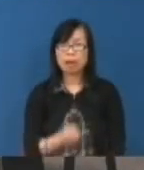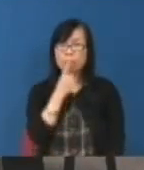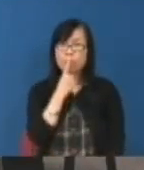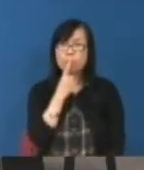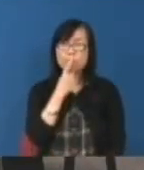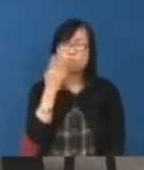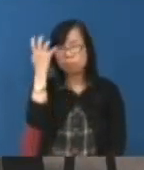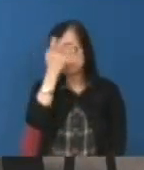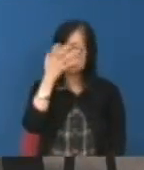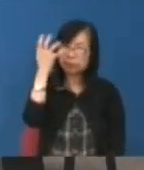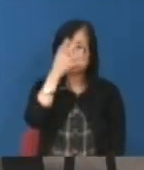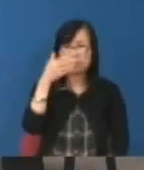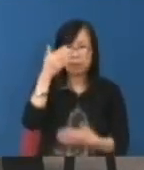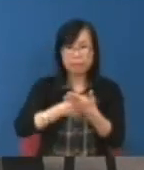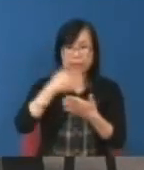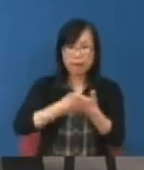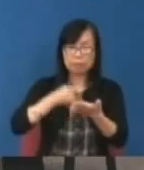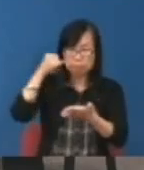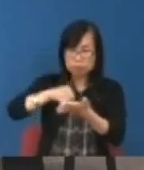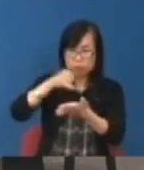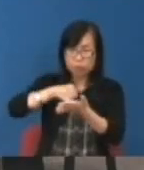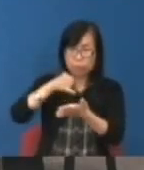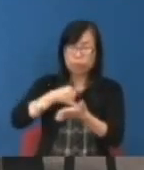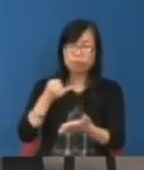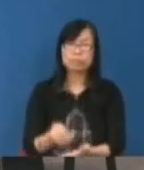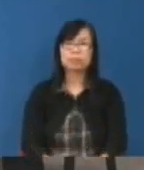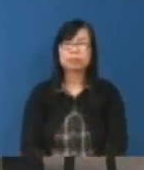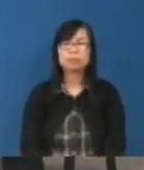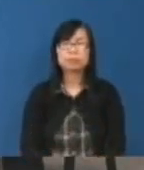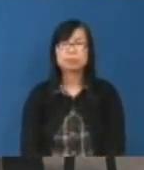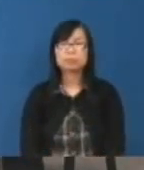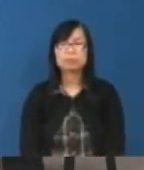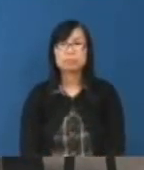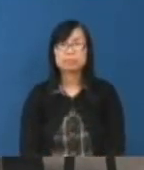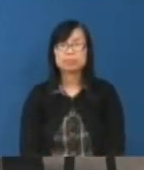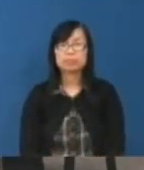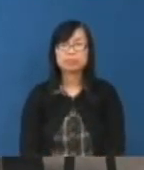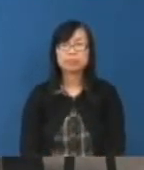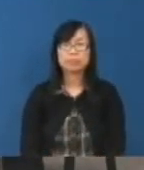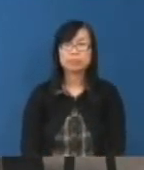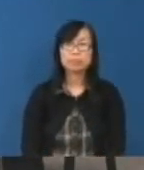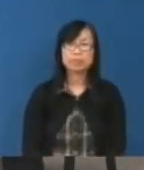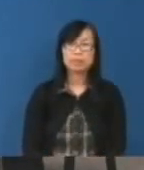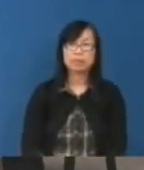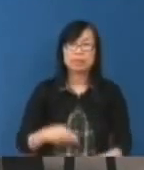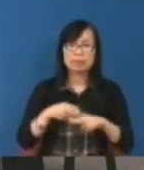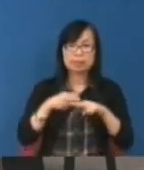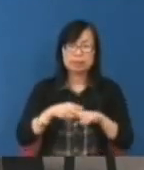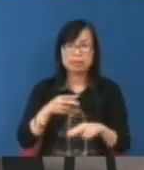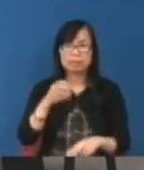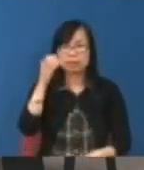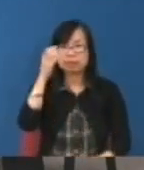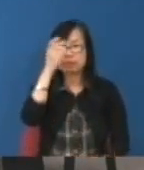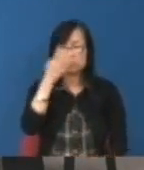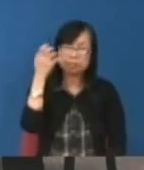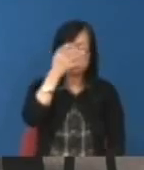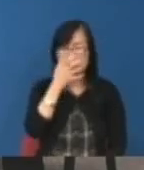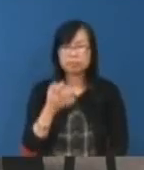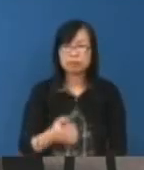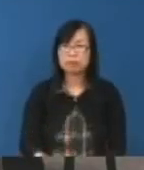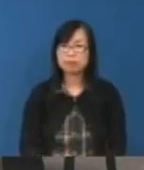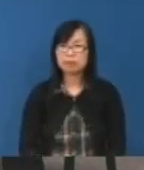税，咁當然呢個紅酒減税同佢有關，亦即係一半啦，係咪啊？喂，餐酒啊，一葡萄酒就減税，喂，